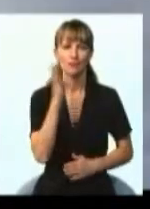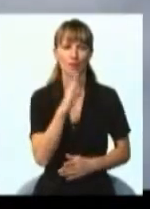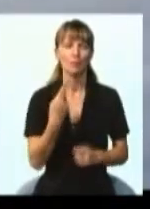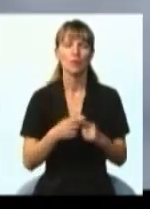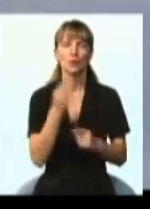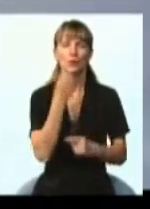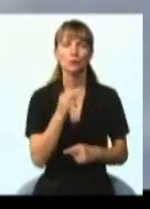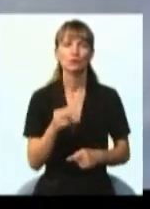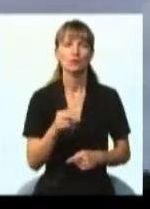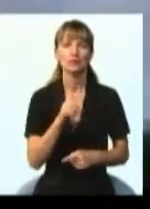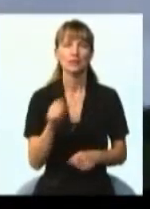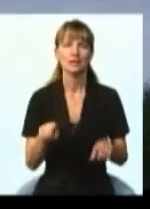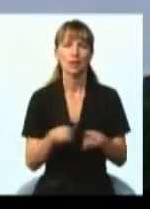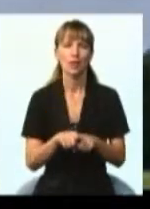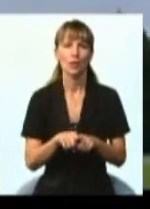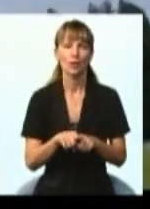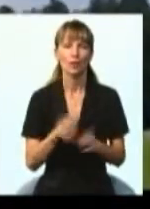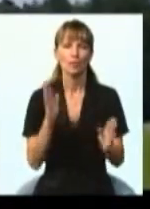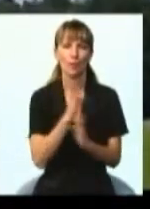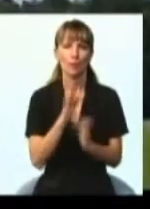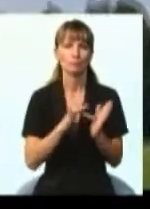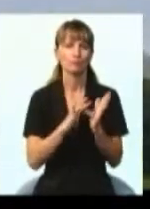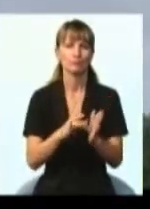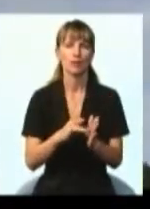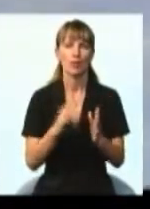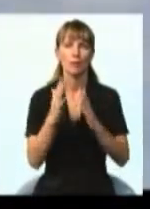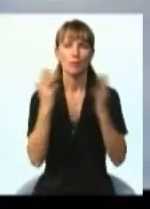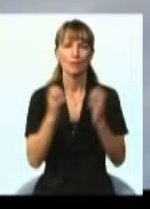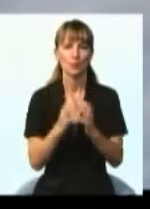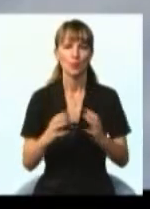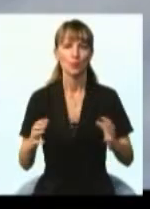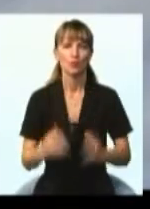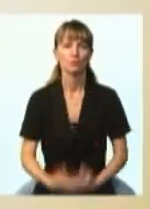Тож краще за такої погоди не вирушати мандрувати повітряною кулею.